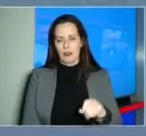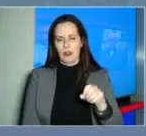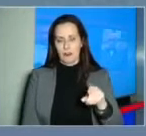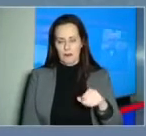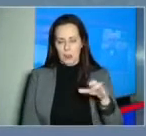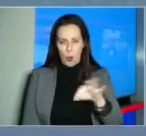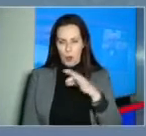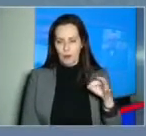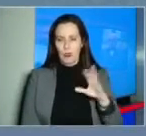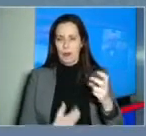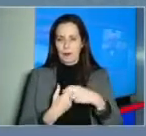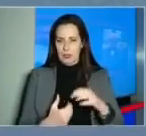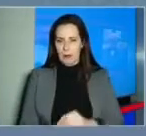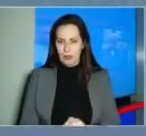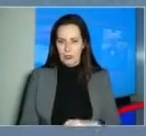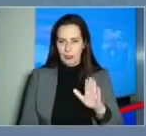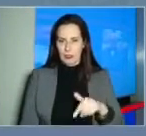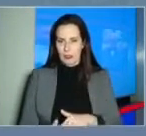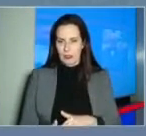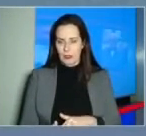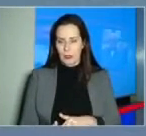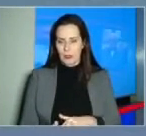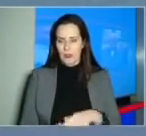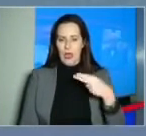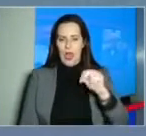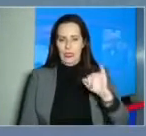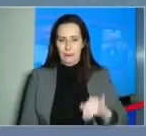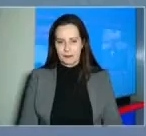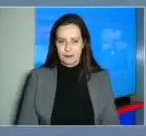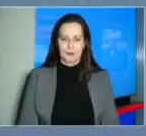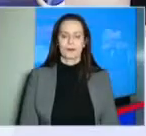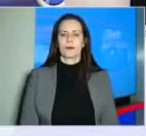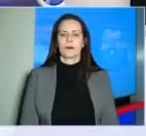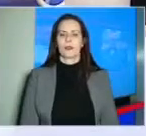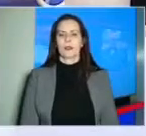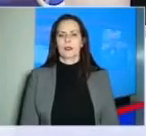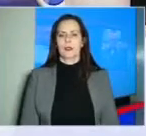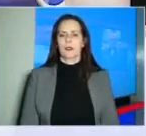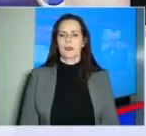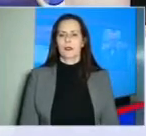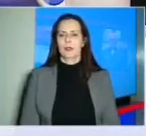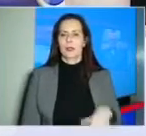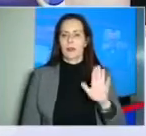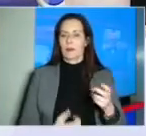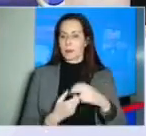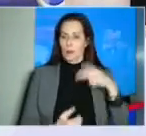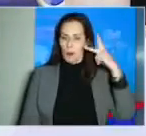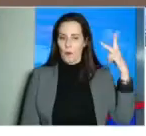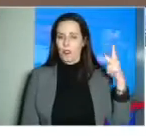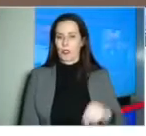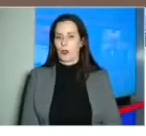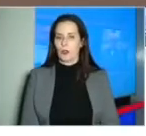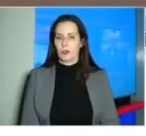פלוסקוב, ואנחנו מצרפים גם את אניס ביידה. אלן. וגם מצרפים את פרופסור